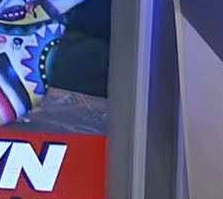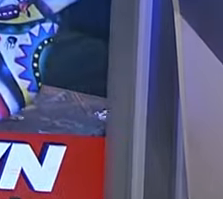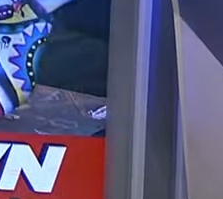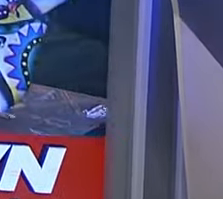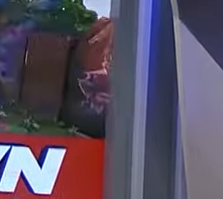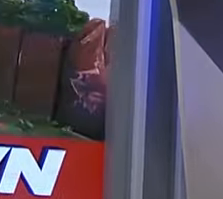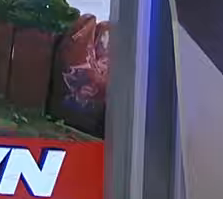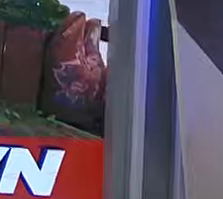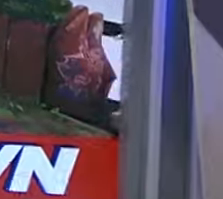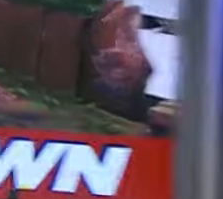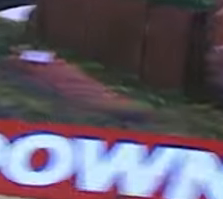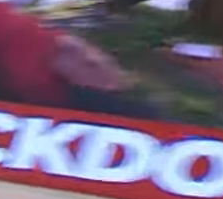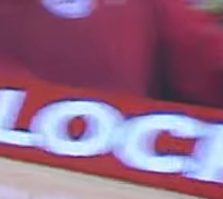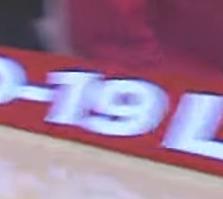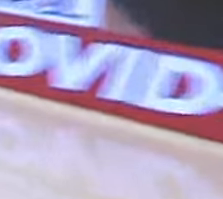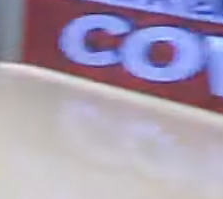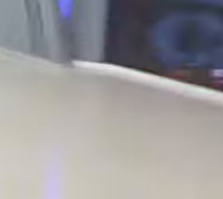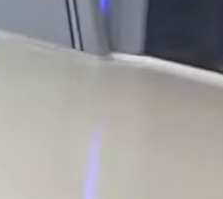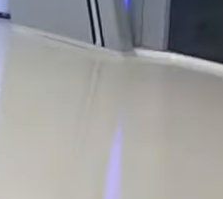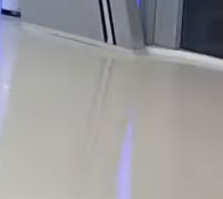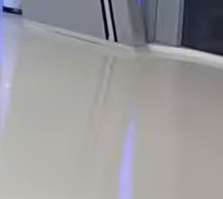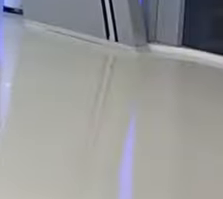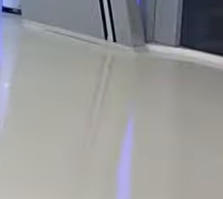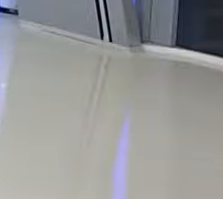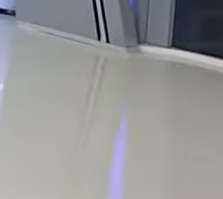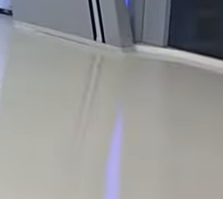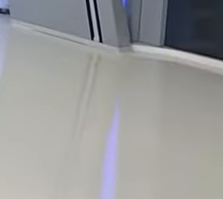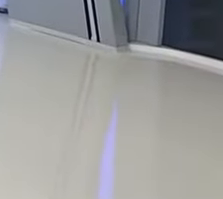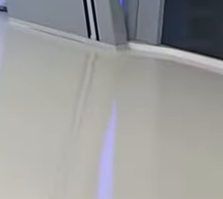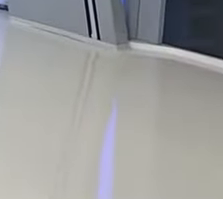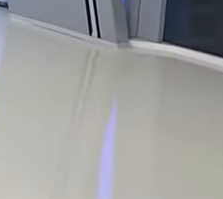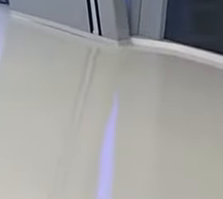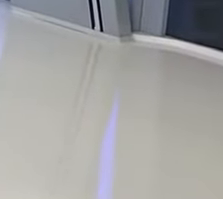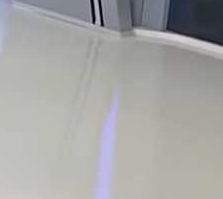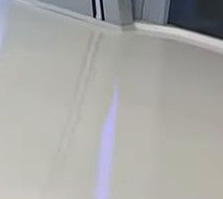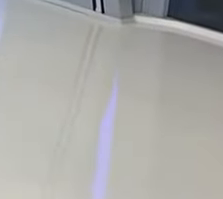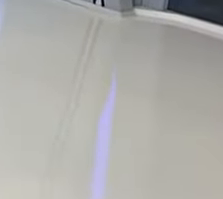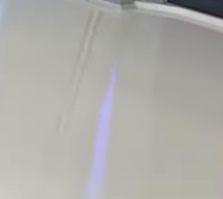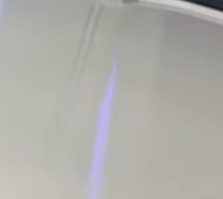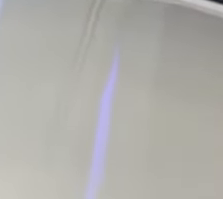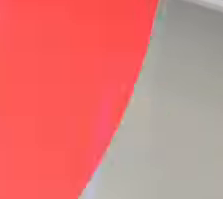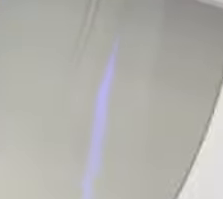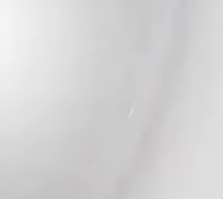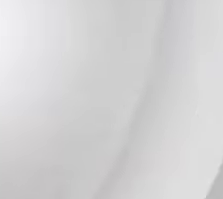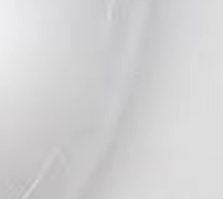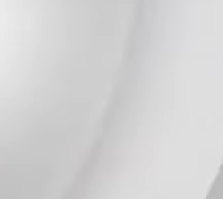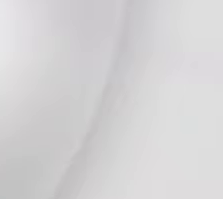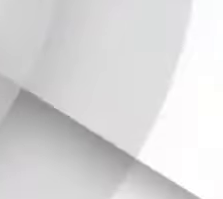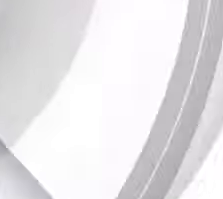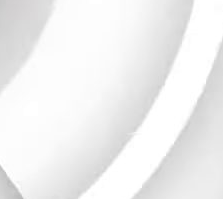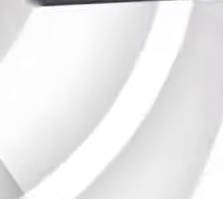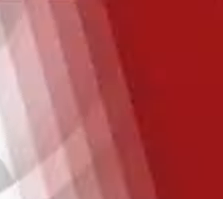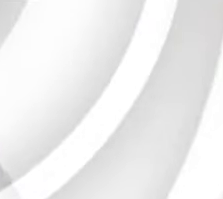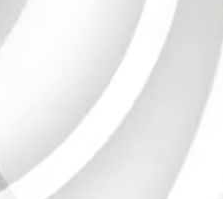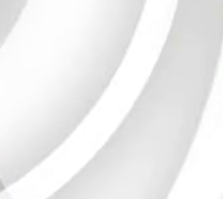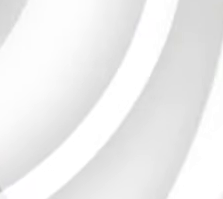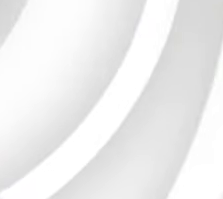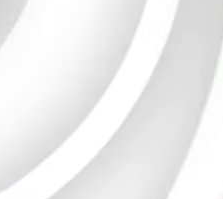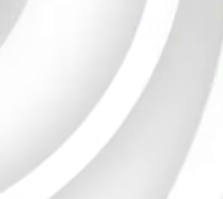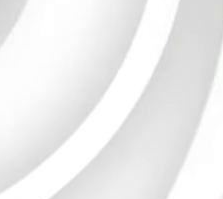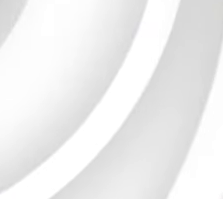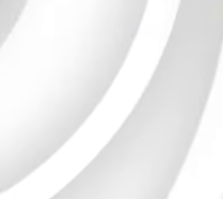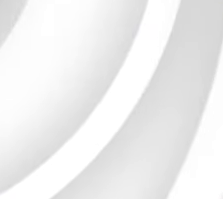ang nakalilipas. Yan at iba pang balita sa pagbabalik ng TV